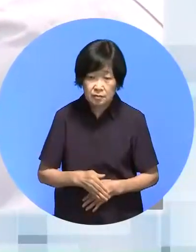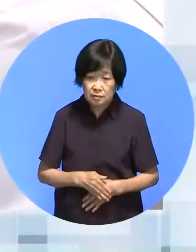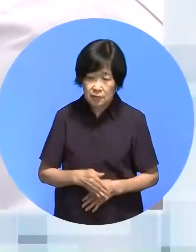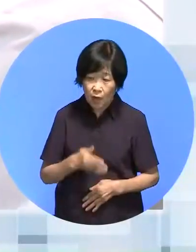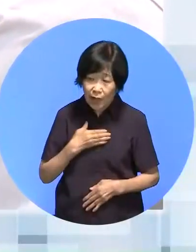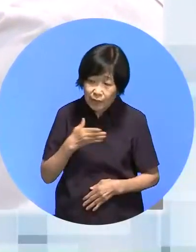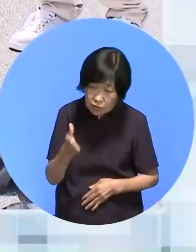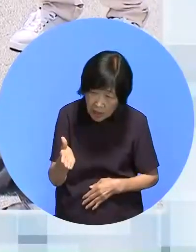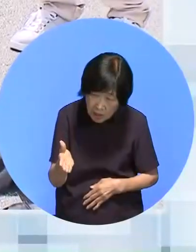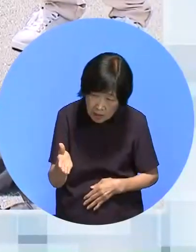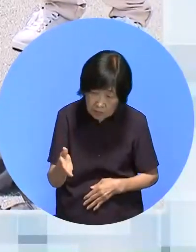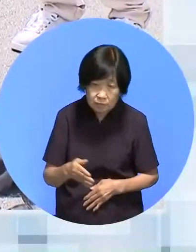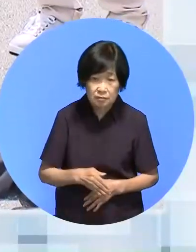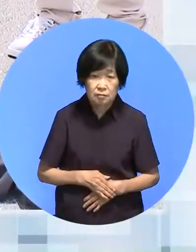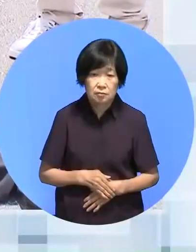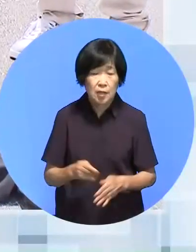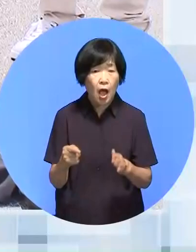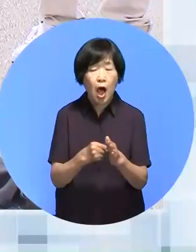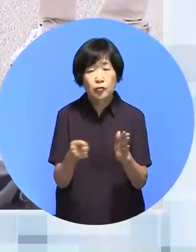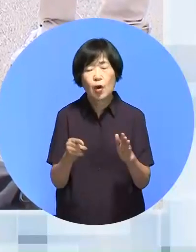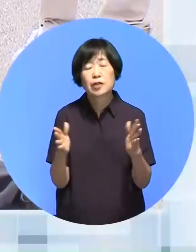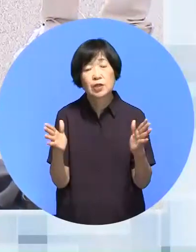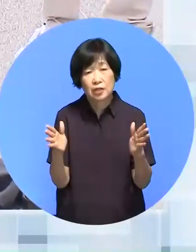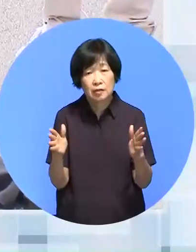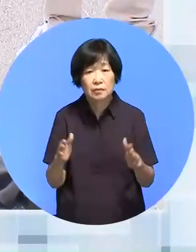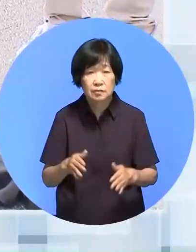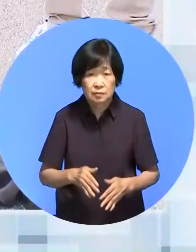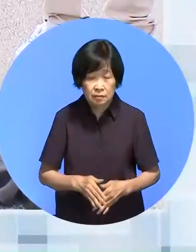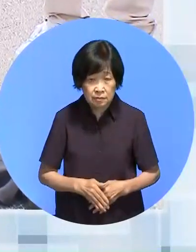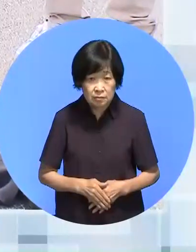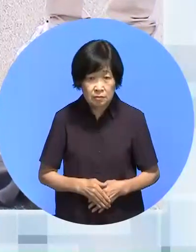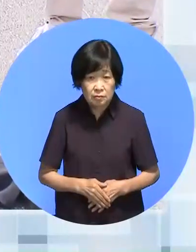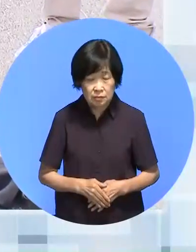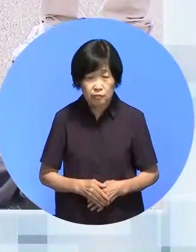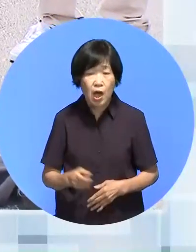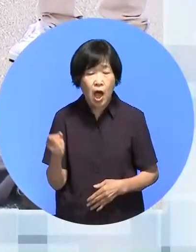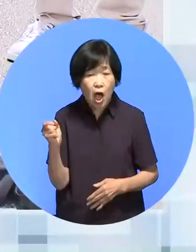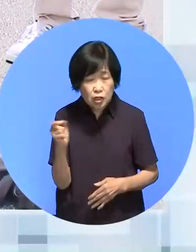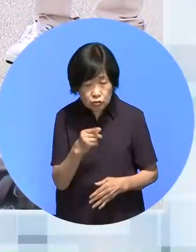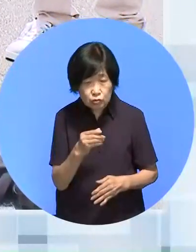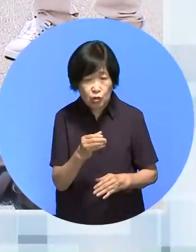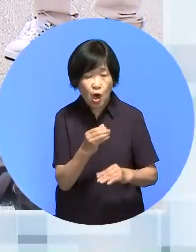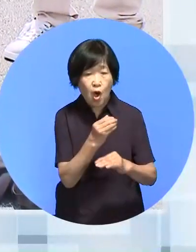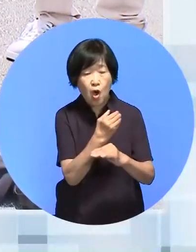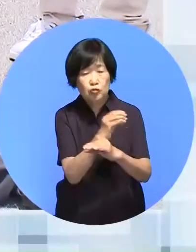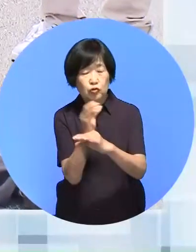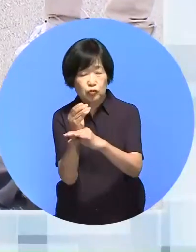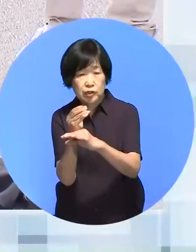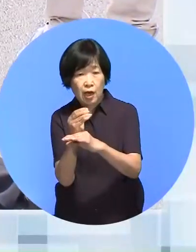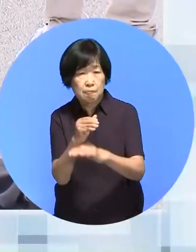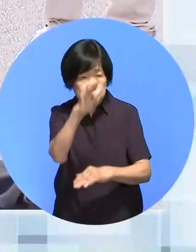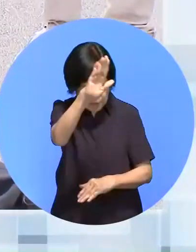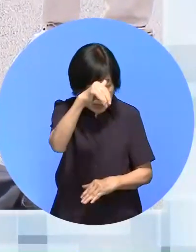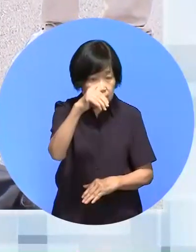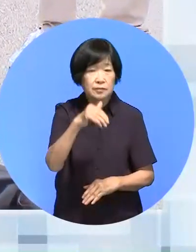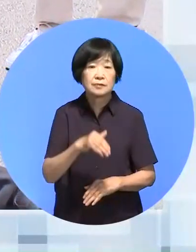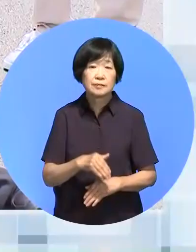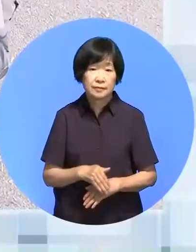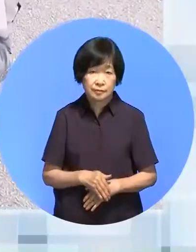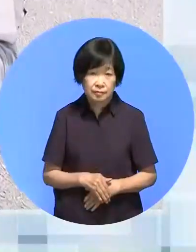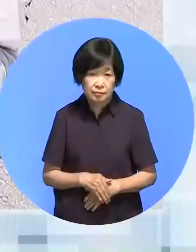ますか？反応がありません。反応がない場合は迷うことなく救急車を呼びます